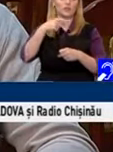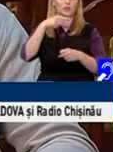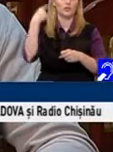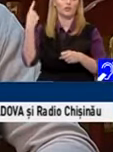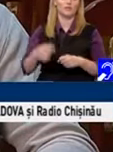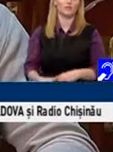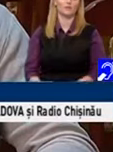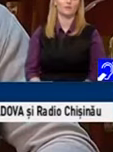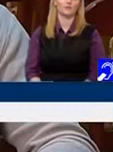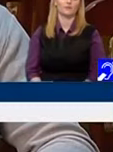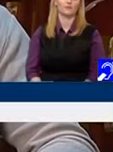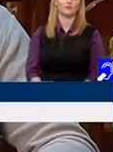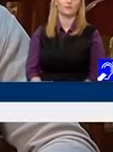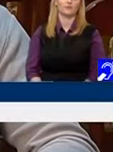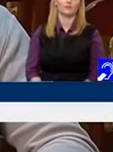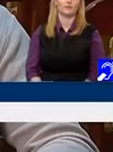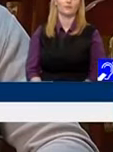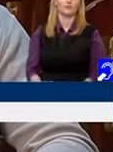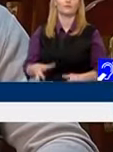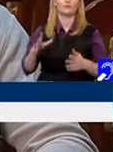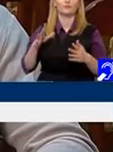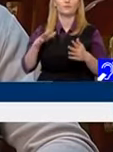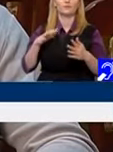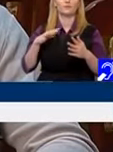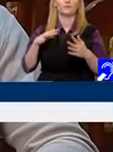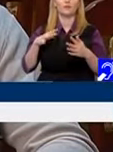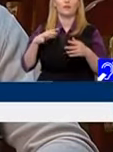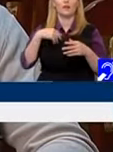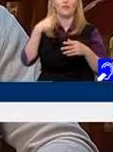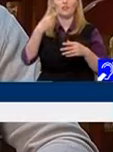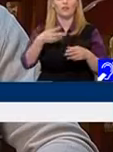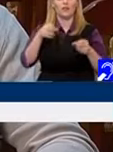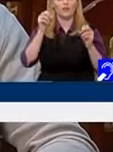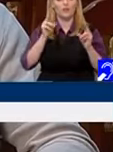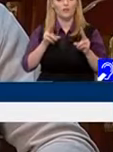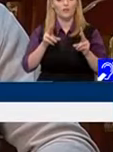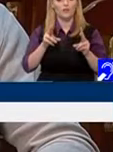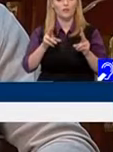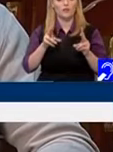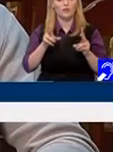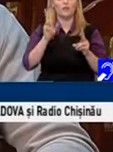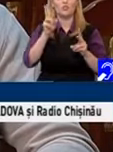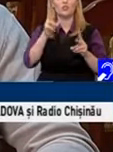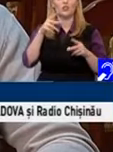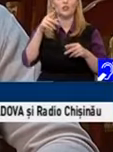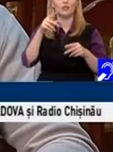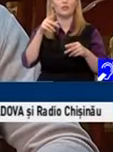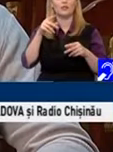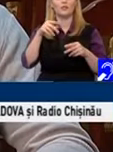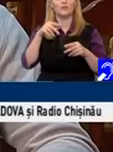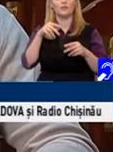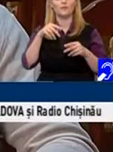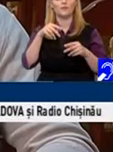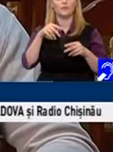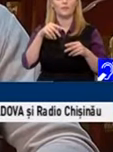mare apropiere de România era văzută periculoasă pentru, chiar și pentru cei care gândeau în termeni